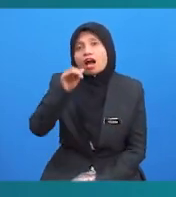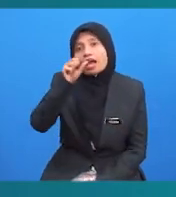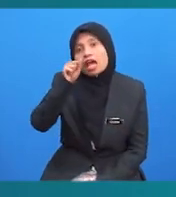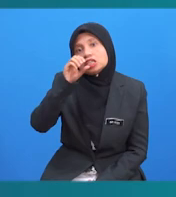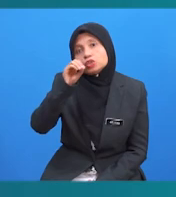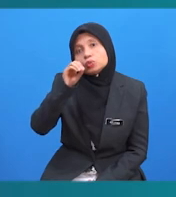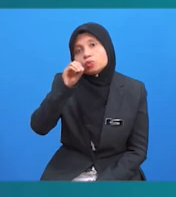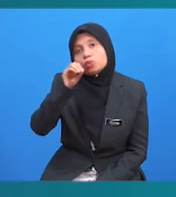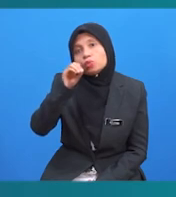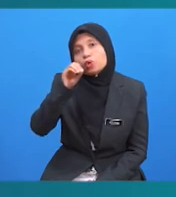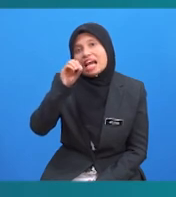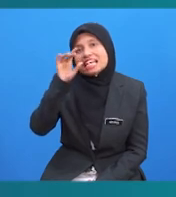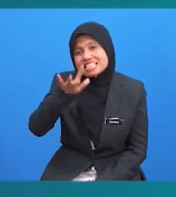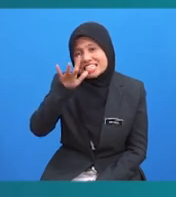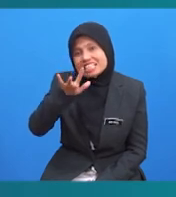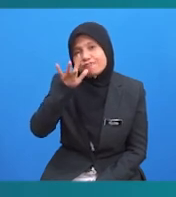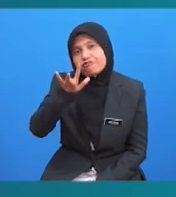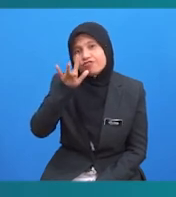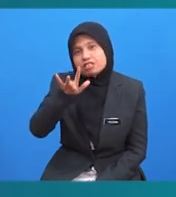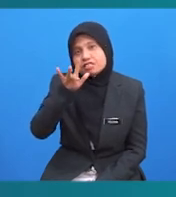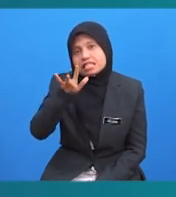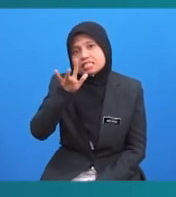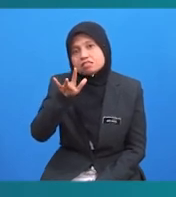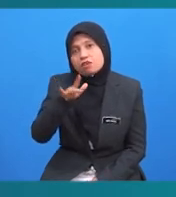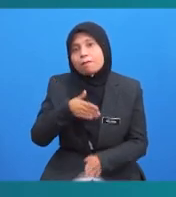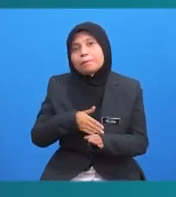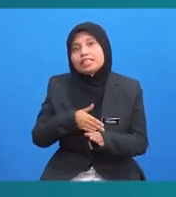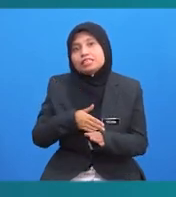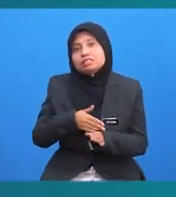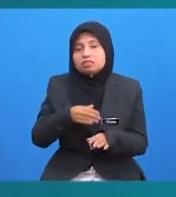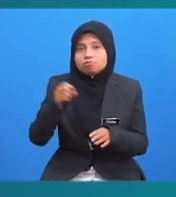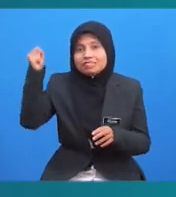ISO adalah sensitivity sensor atau film pada cahaya.